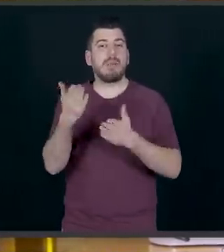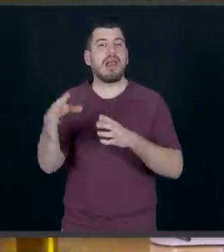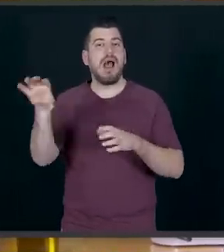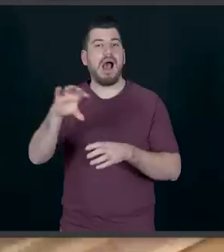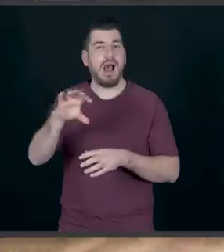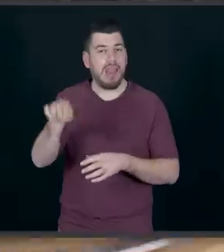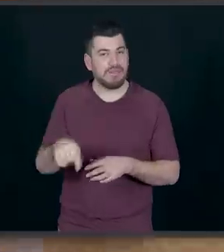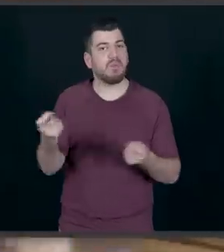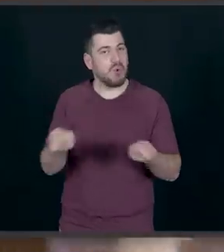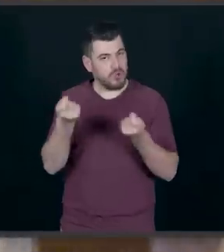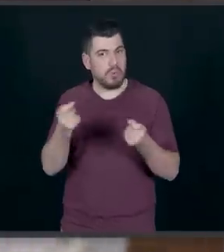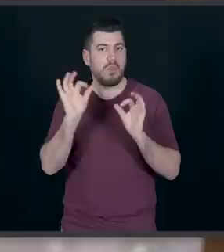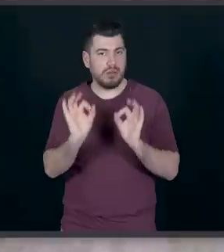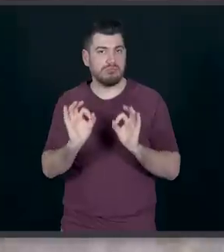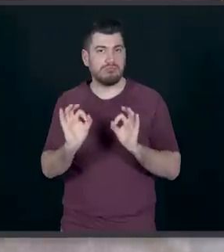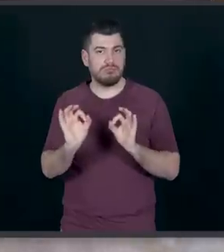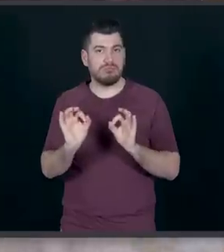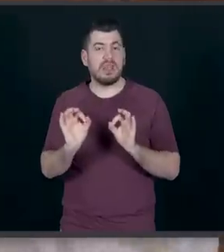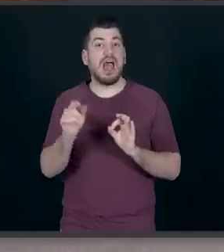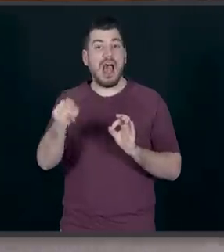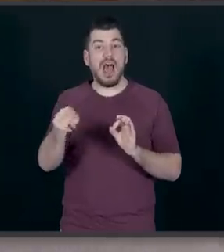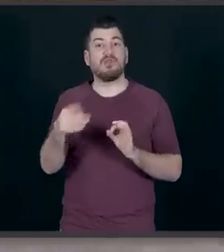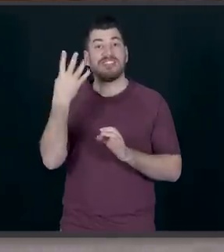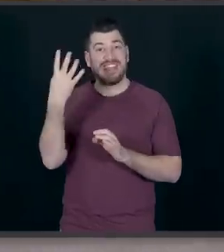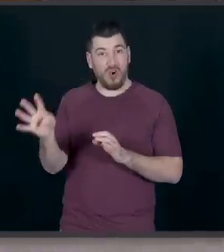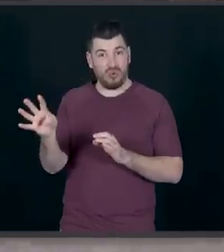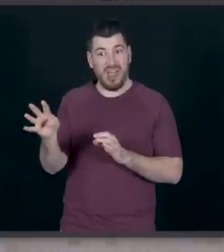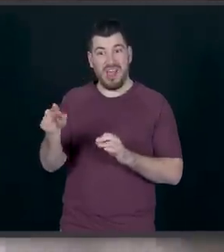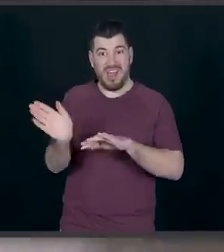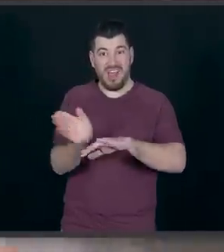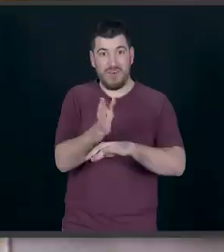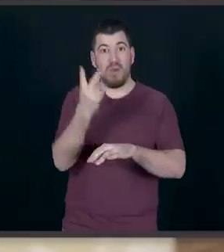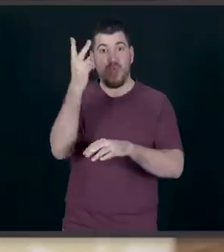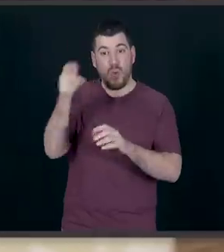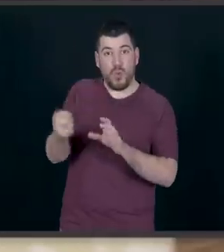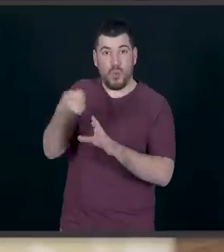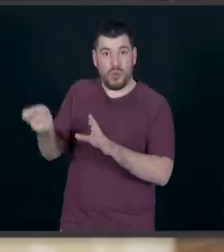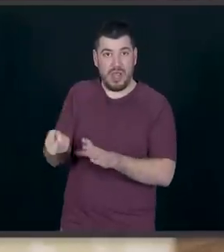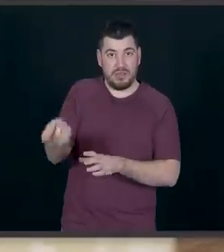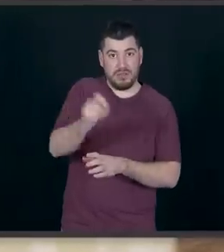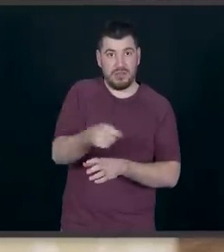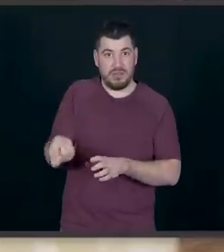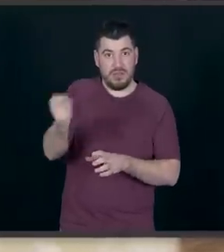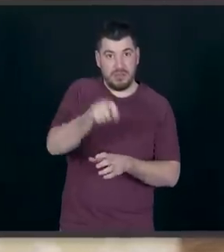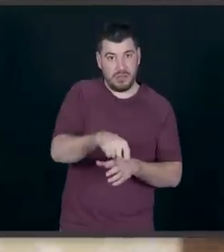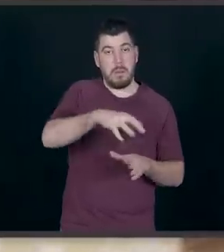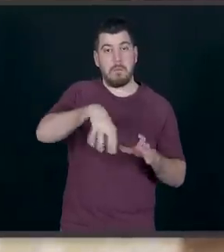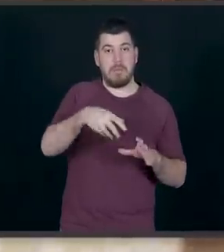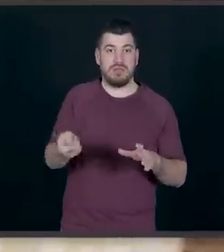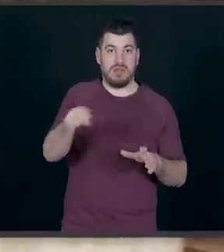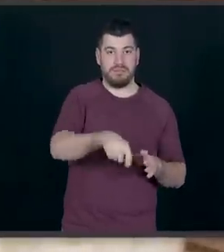που χρησιμοποιούμε στη συνταγή. Από τα 400 γραμμάρια αλεύρι θα πάρω 2 κουταλιές της σούπας και θα τις ρίξω μέσα στο